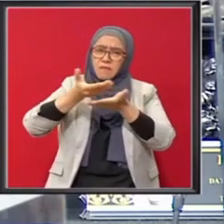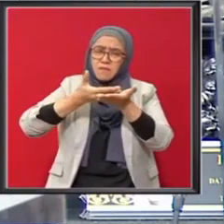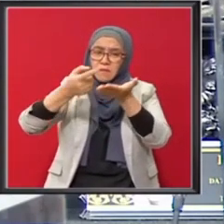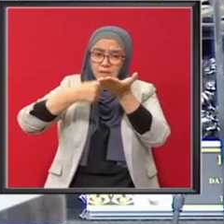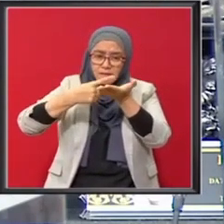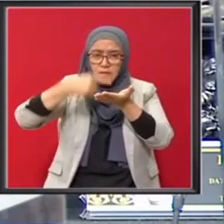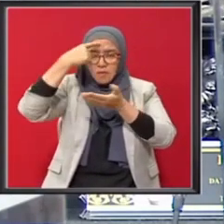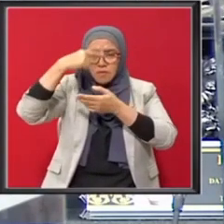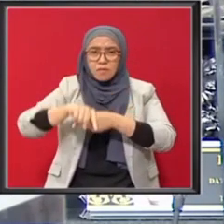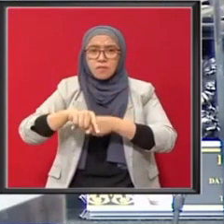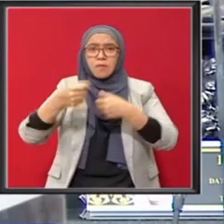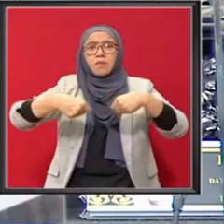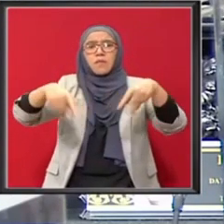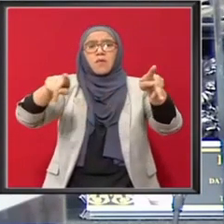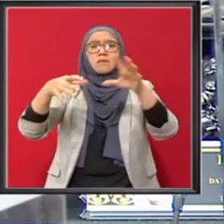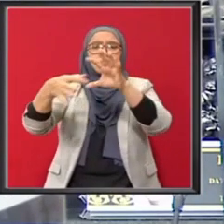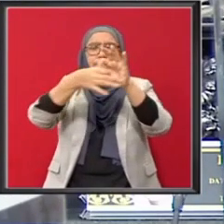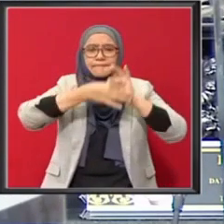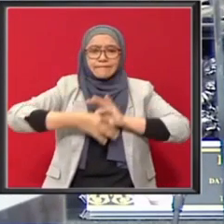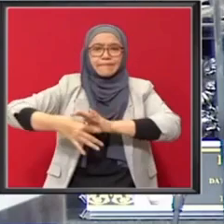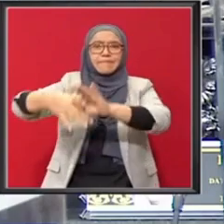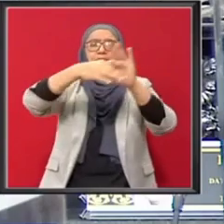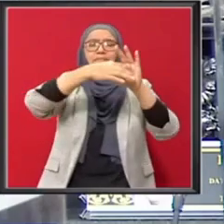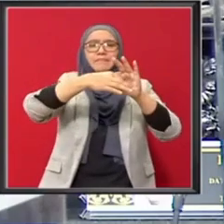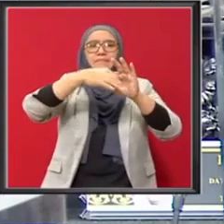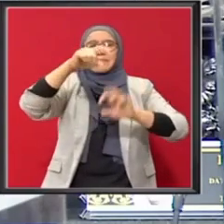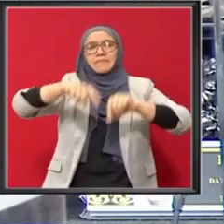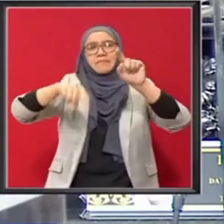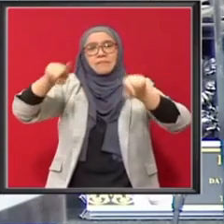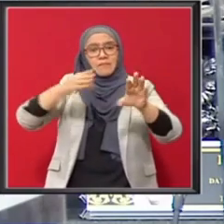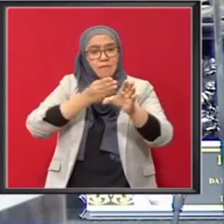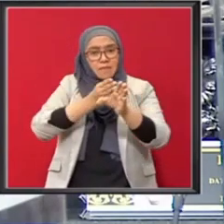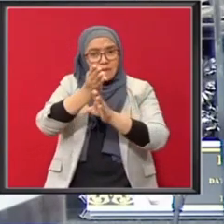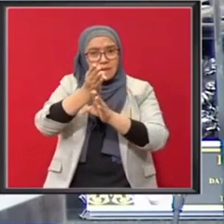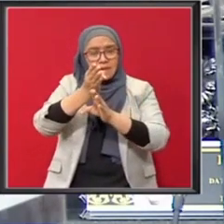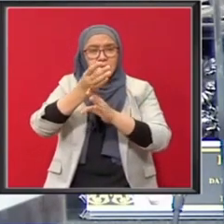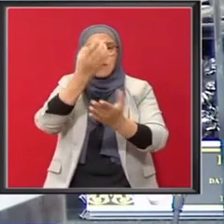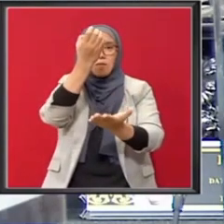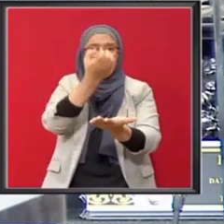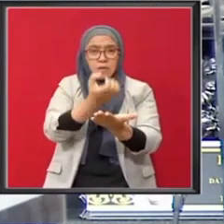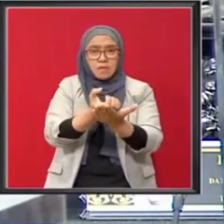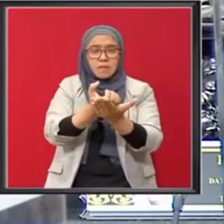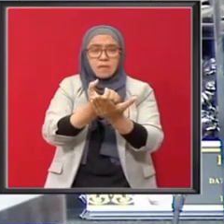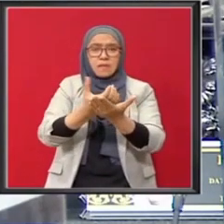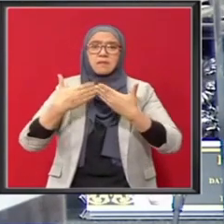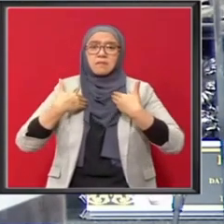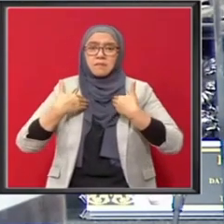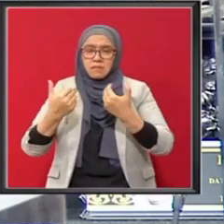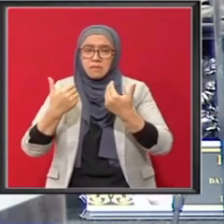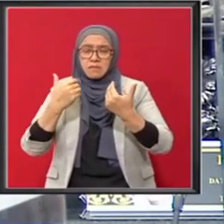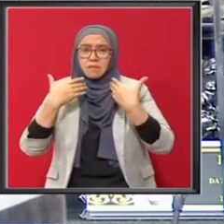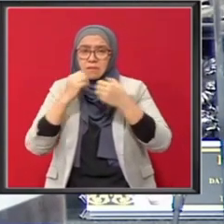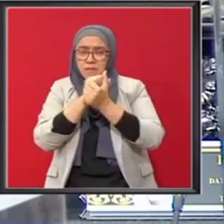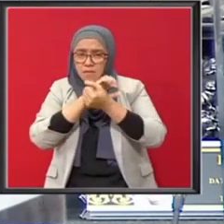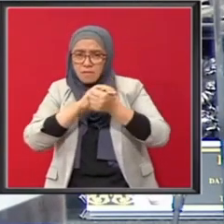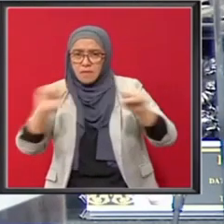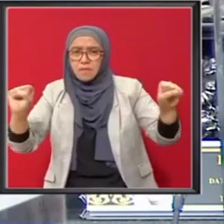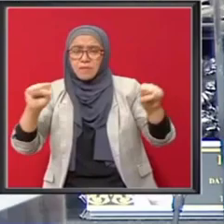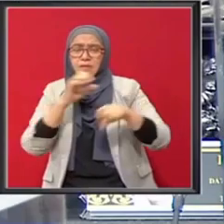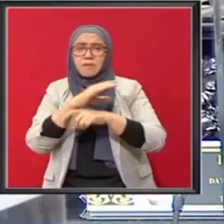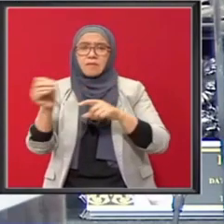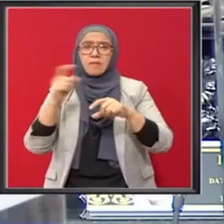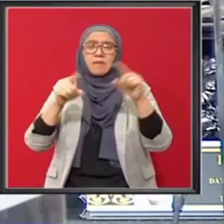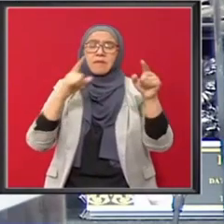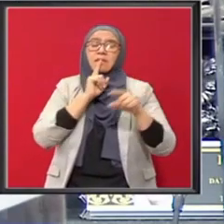merokok peluang kerjasama dalam pelbagai bidang khususnya ekonomi dan keselamatan sememangnya langkah normalisasi hubungan